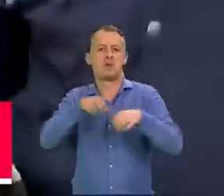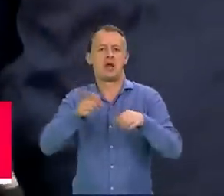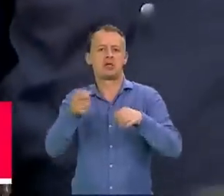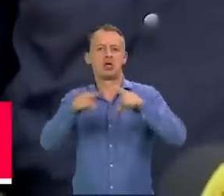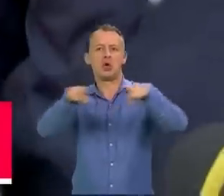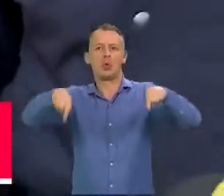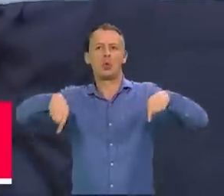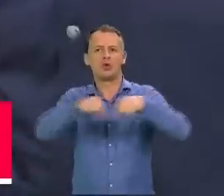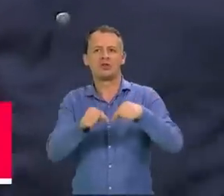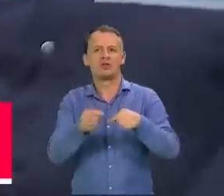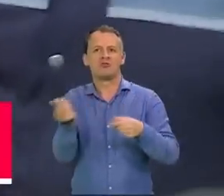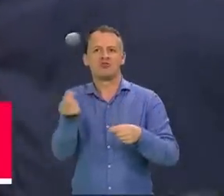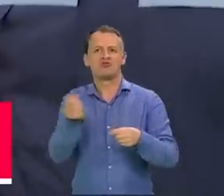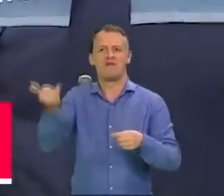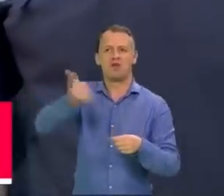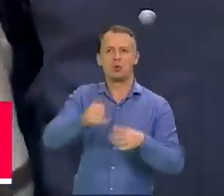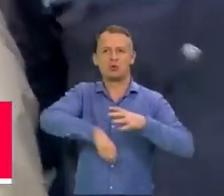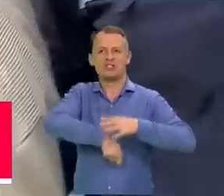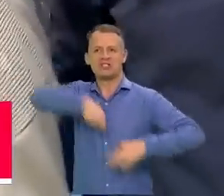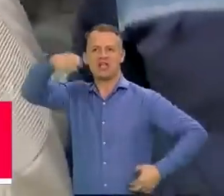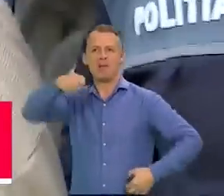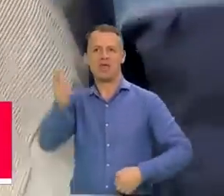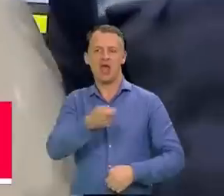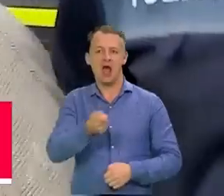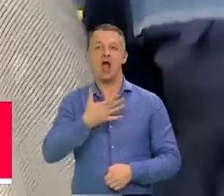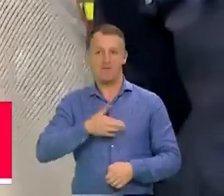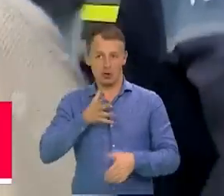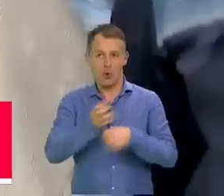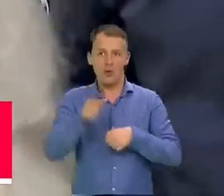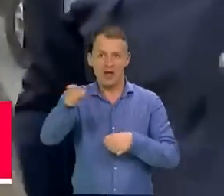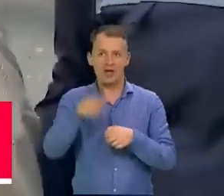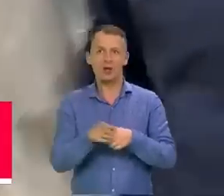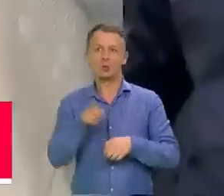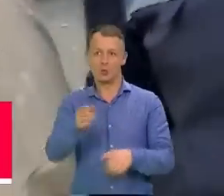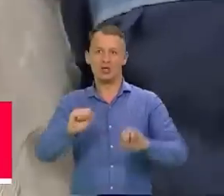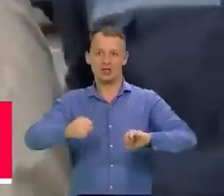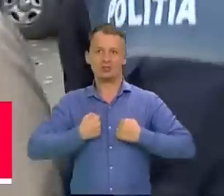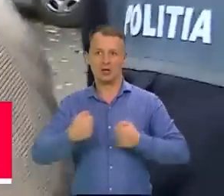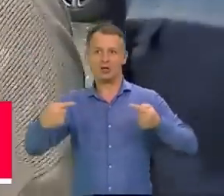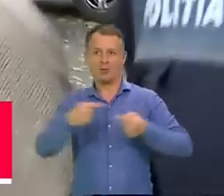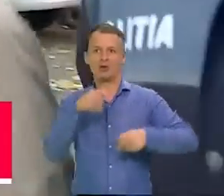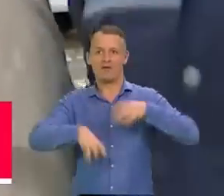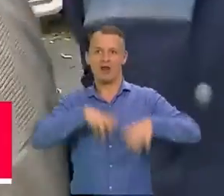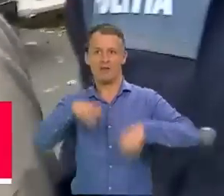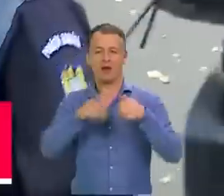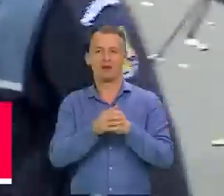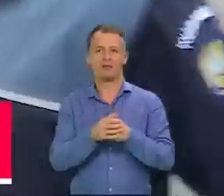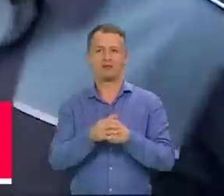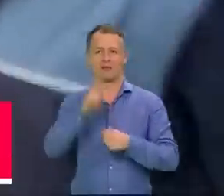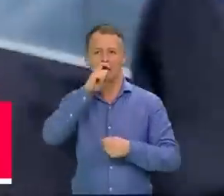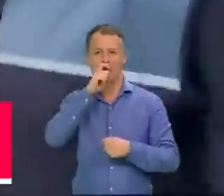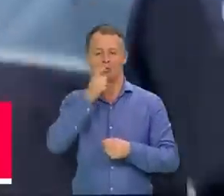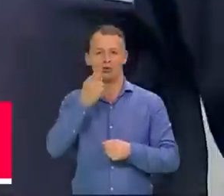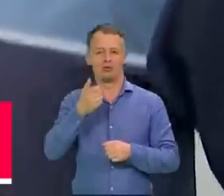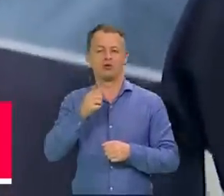sabia? Ai vrut să o omori? Ce-ai răzbunat? Animale, locul ei. Gălățeanul de 53 de ani